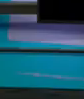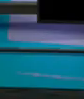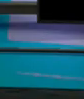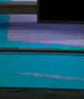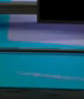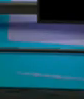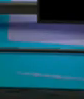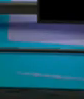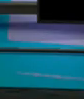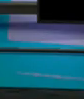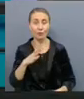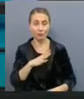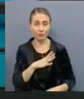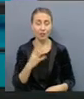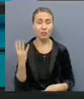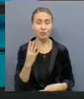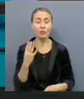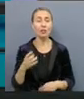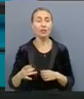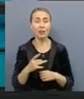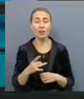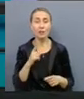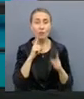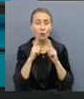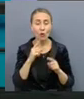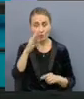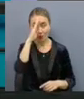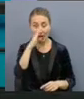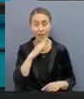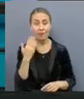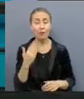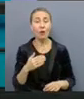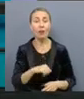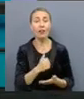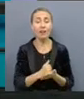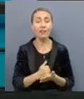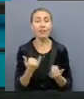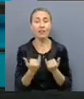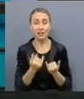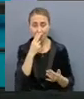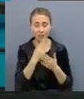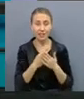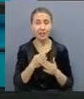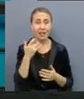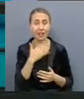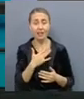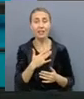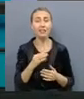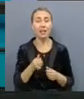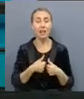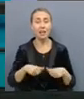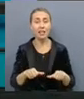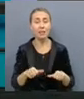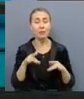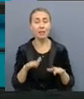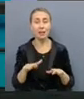В Бурабае состоялся 4-й республиканский форум отцов. Его главными гостями стали представители Национальной комиссии по делам женщин